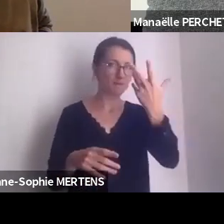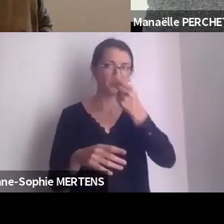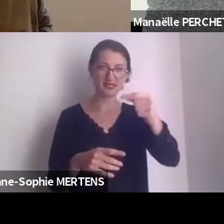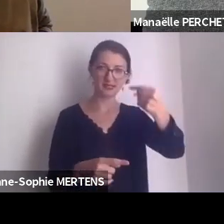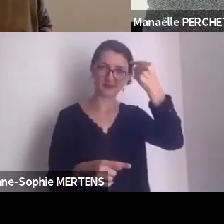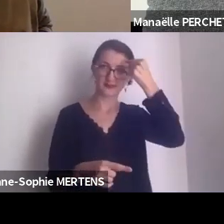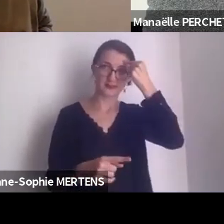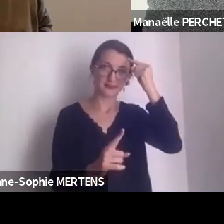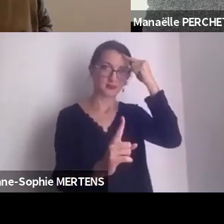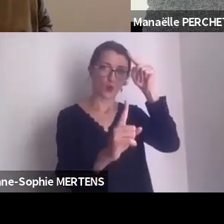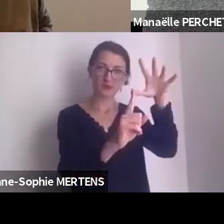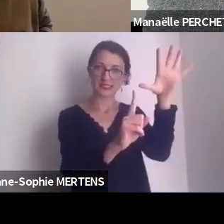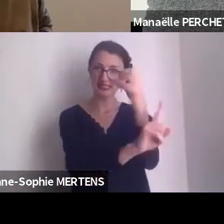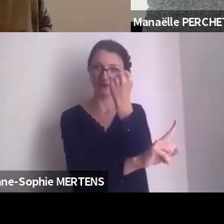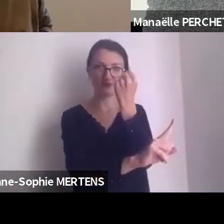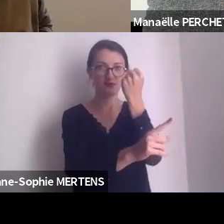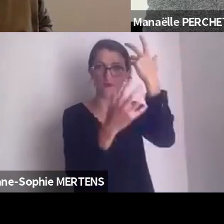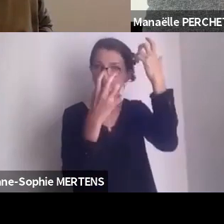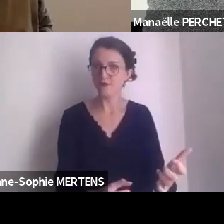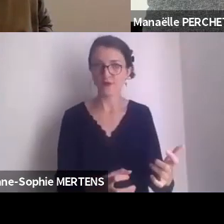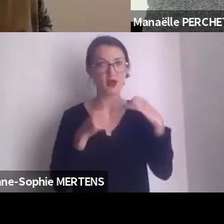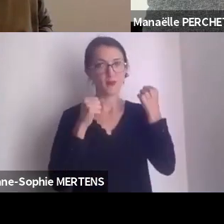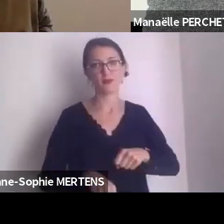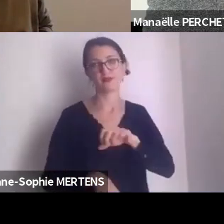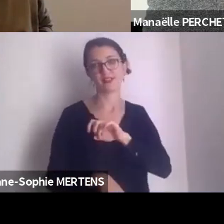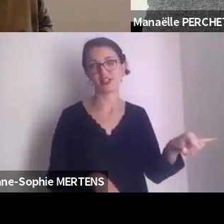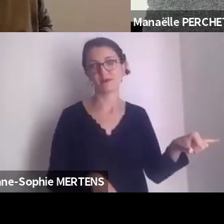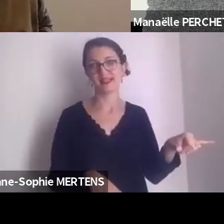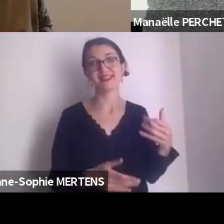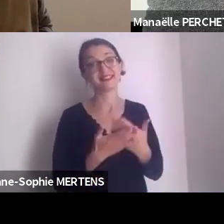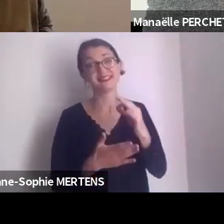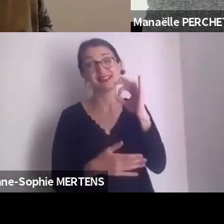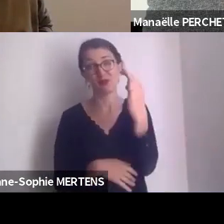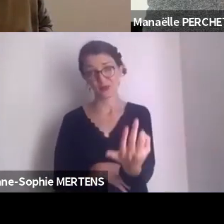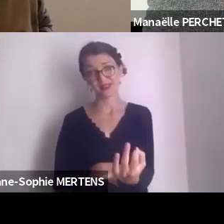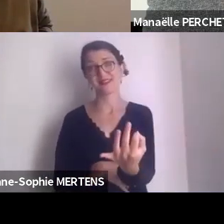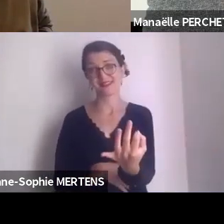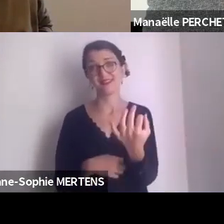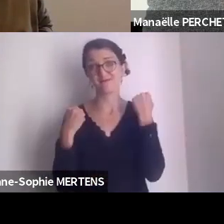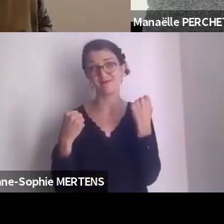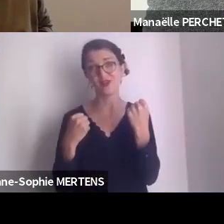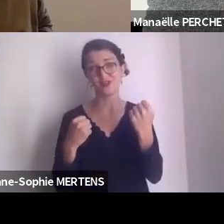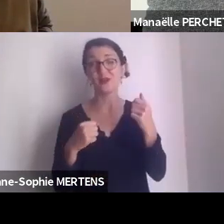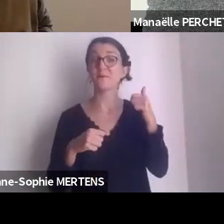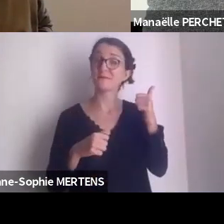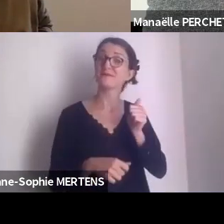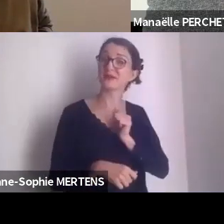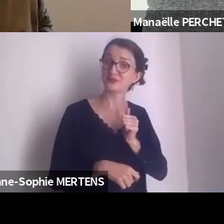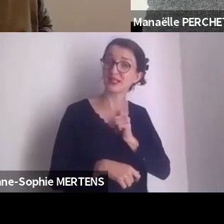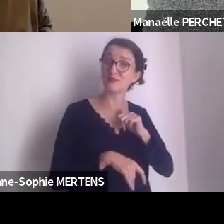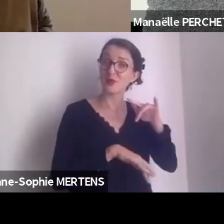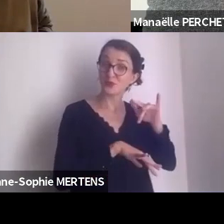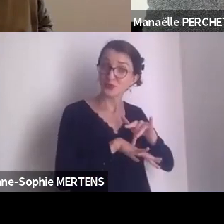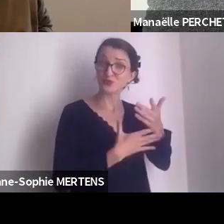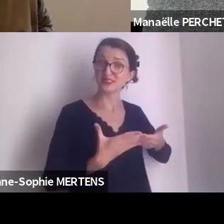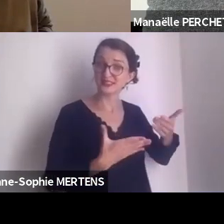pense en effet que c'est une grande force que d'avoir traversé des expériences personnelles de ce type-là, puisque